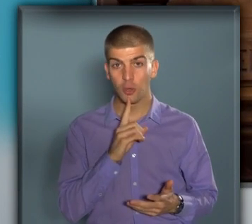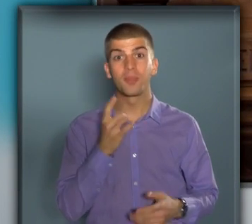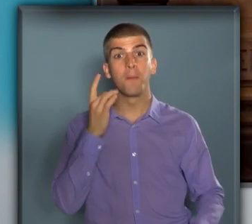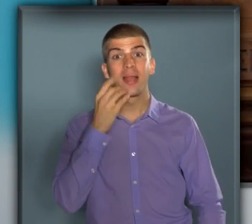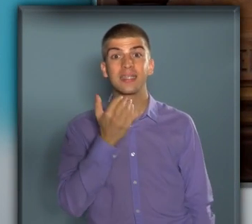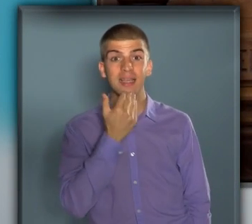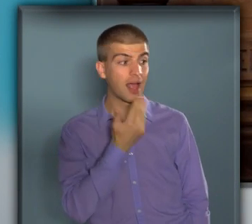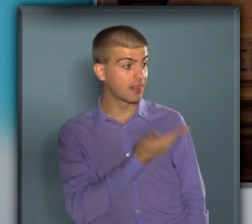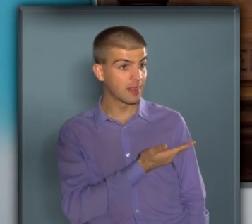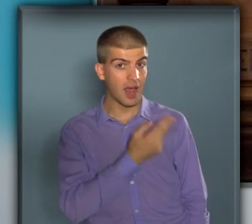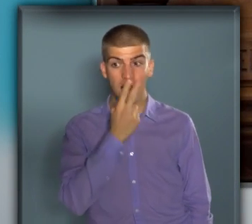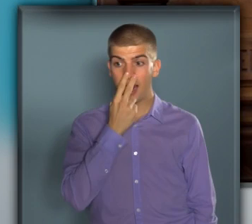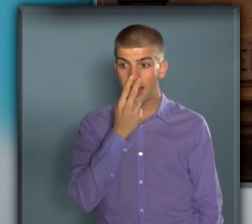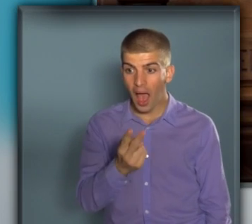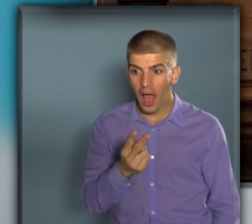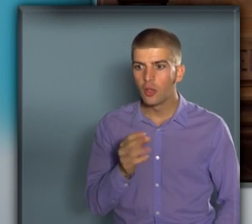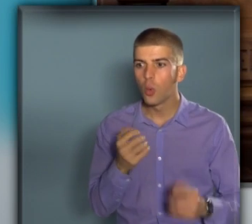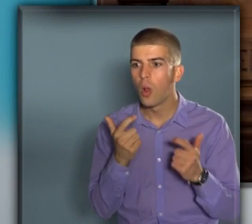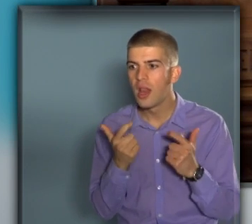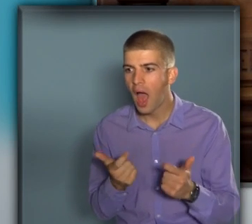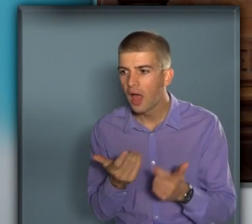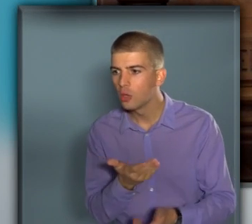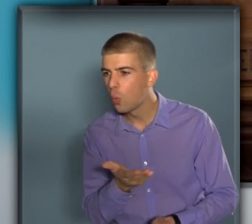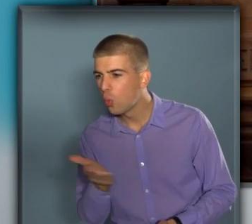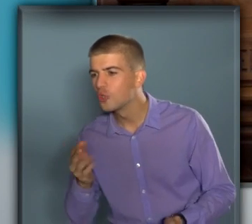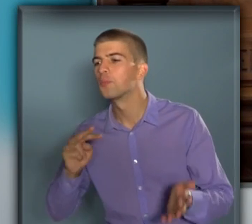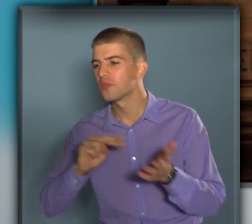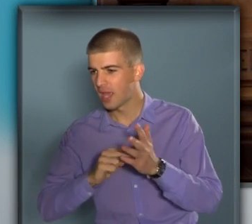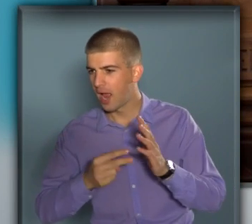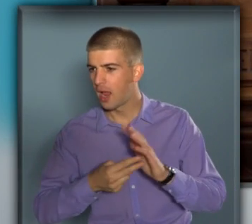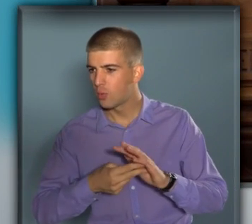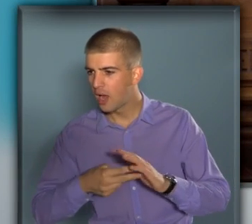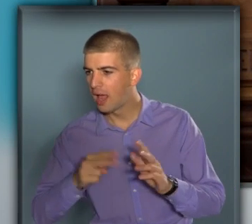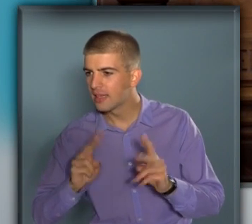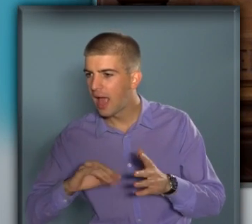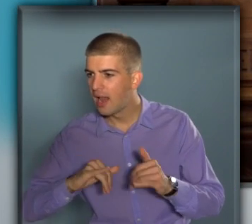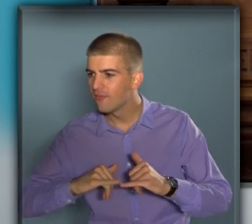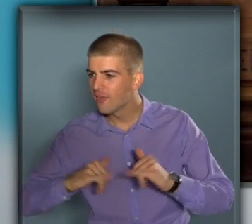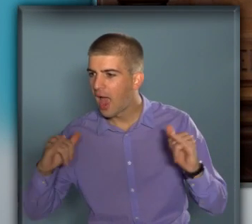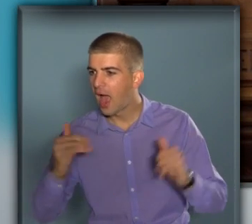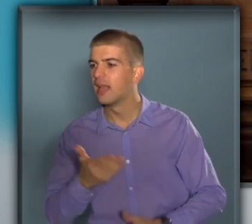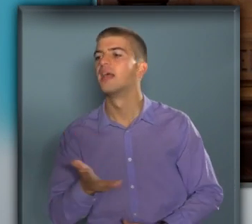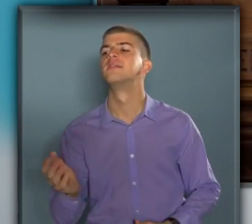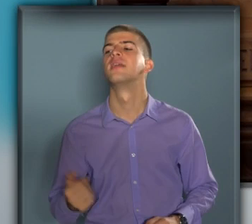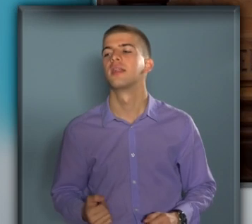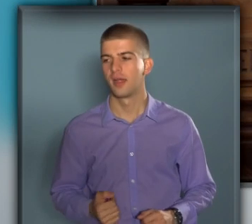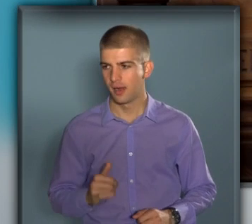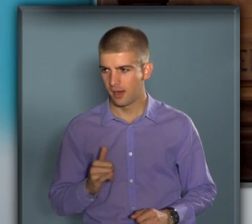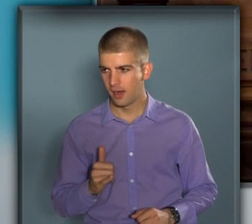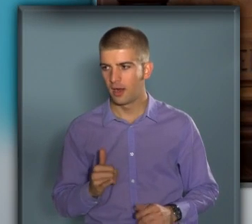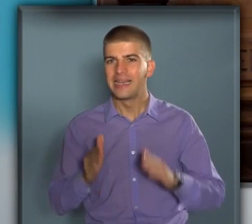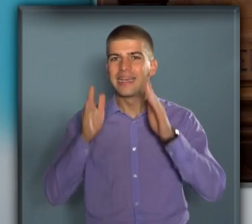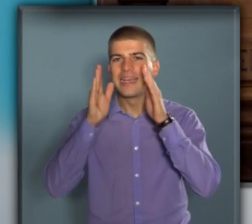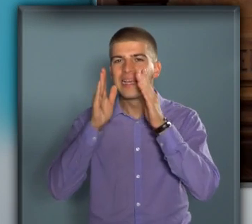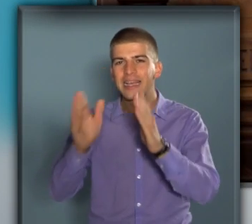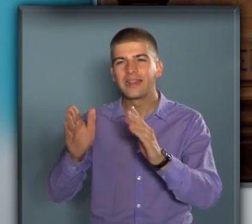lehetőséget, és azt a lehetőséget nem másban látta meg a kerület fejlesztésében, hogy a hit az, ami